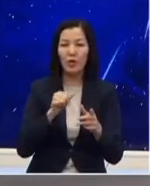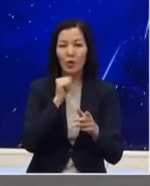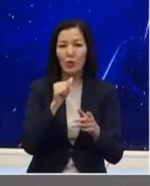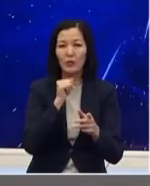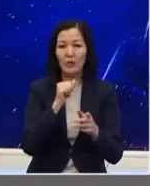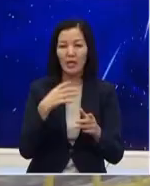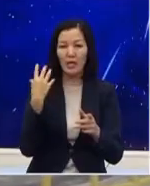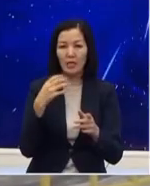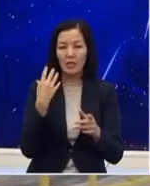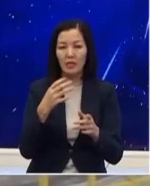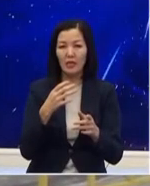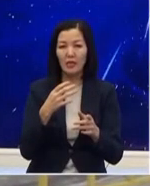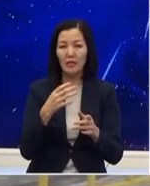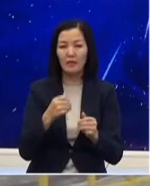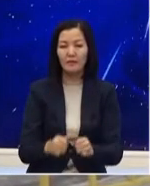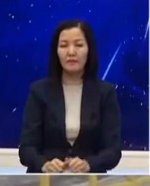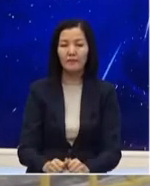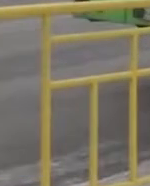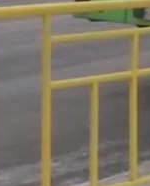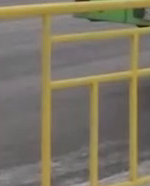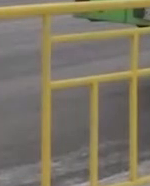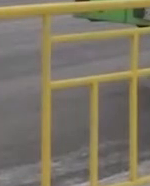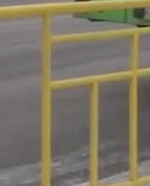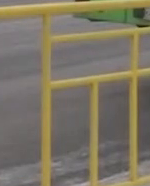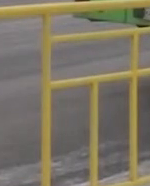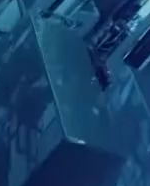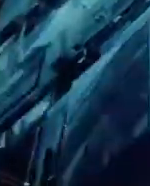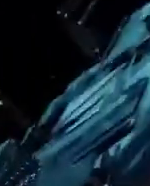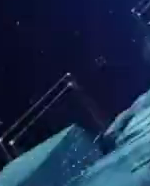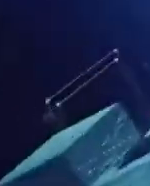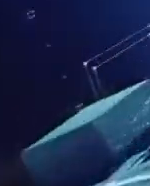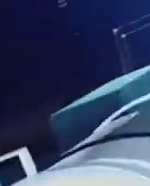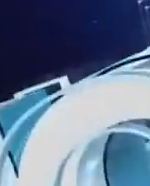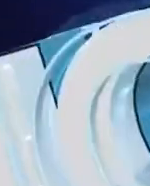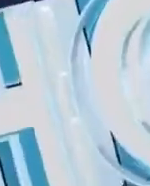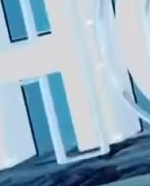и Кызыларде. Адина Смагулова, Мади Байбусынов, телеканал ЖТСУ.